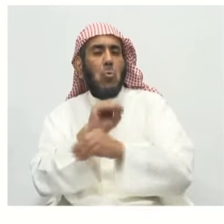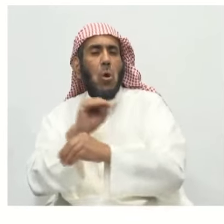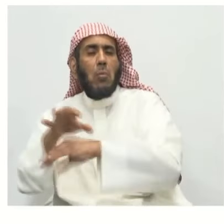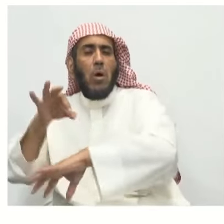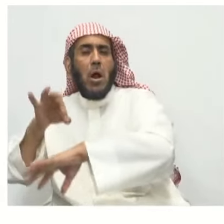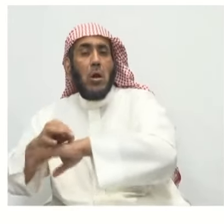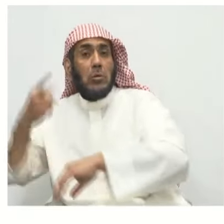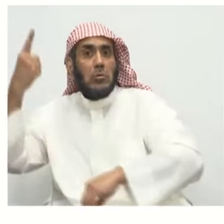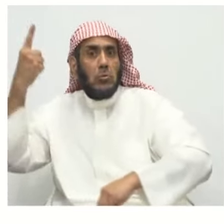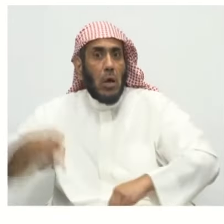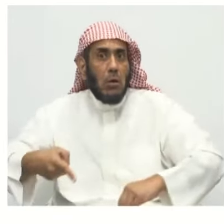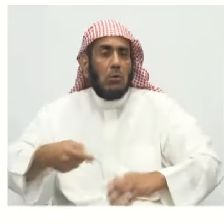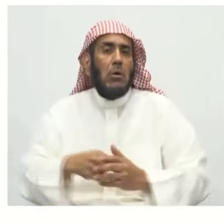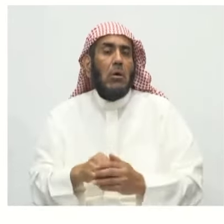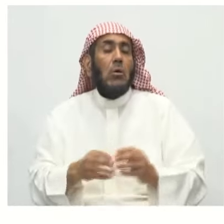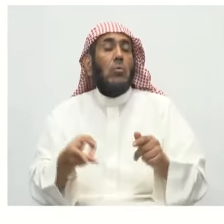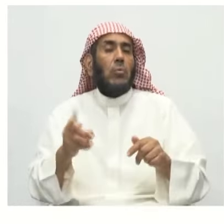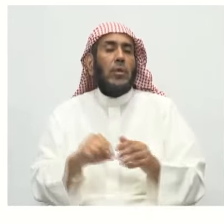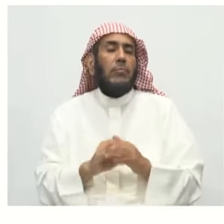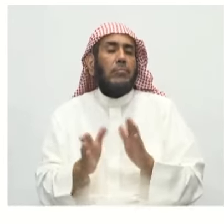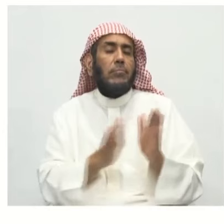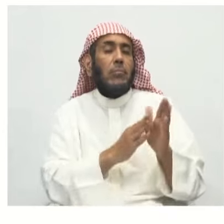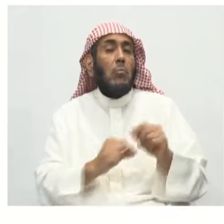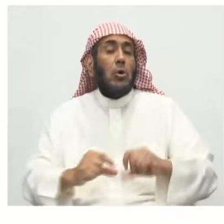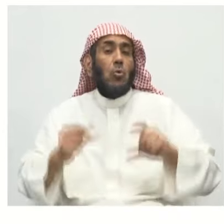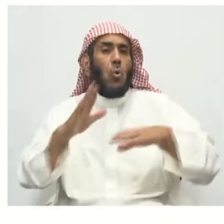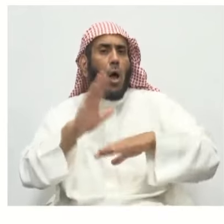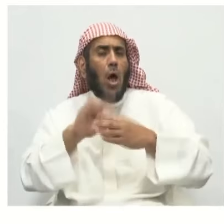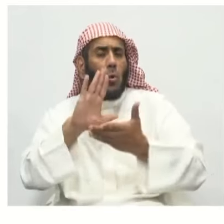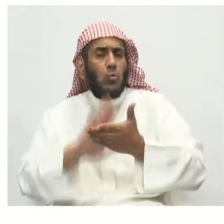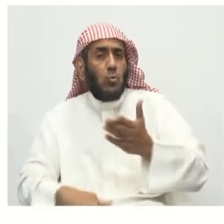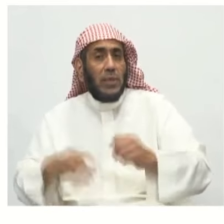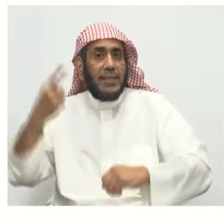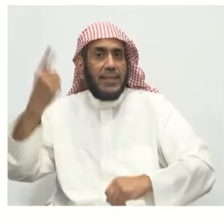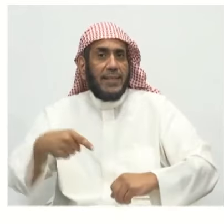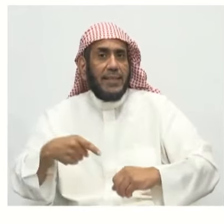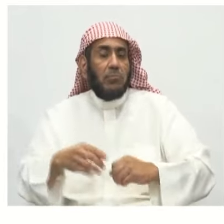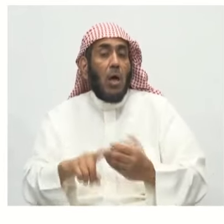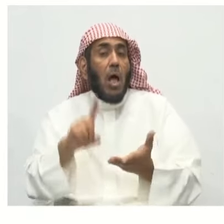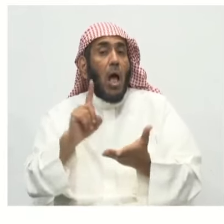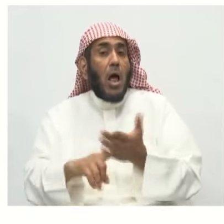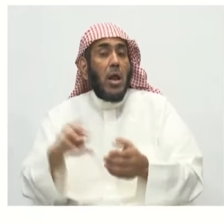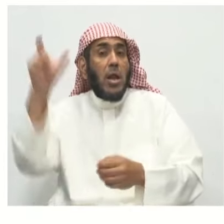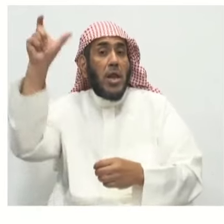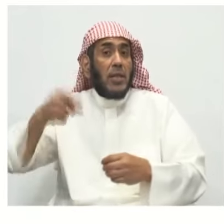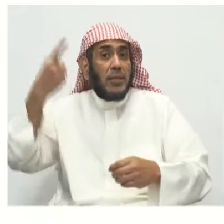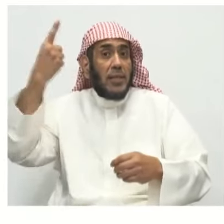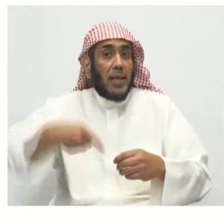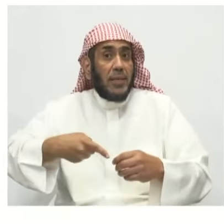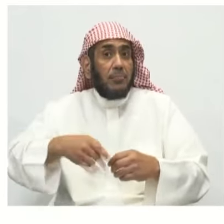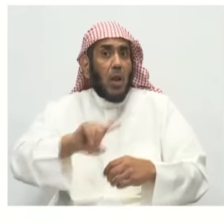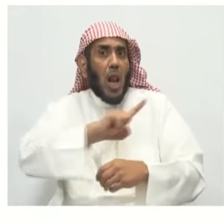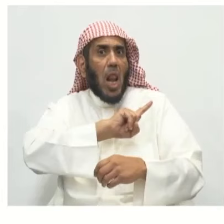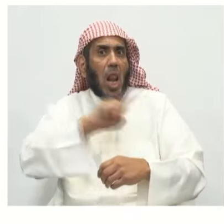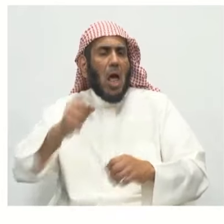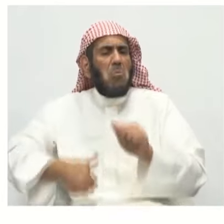الناس السحر وايضا ما يدل على خطوره السحر ان الساحره لا